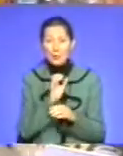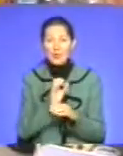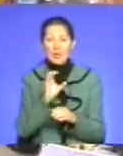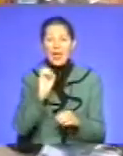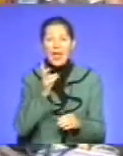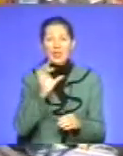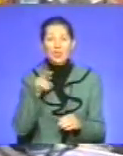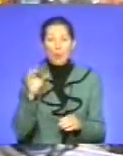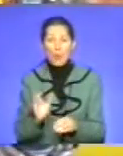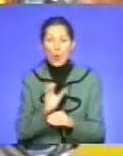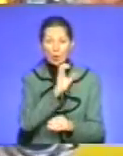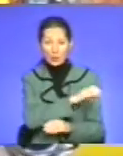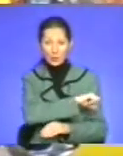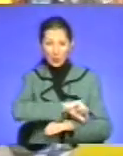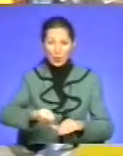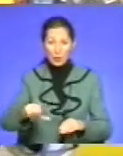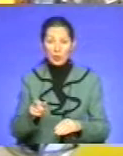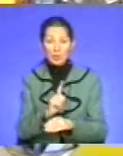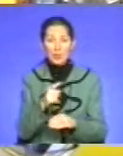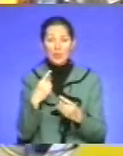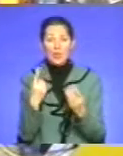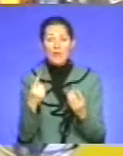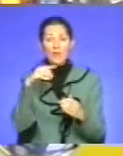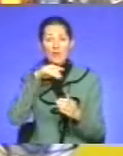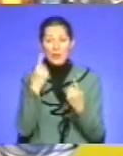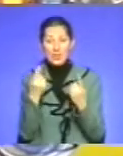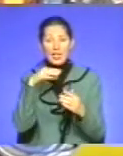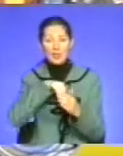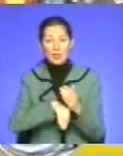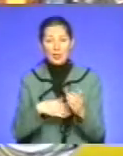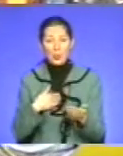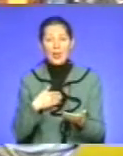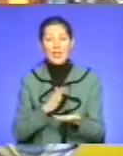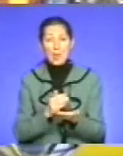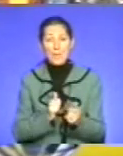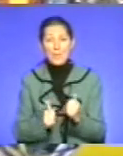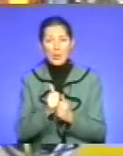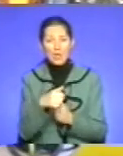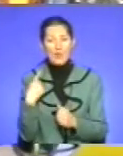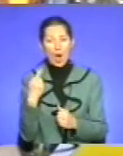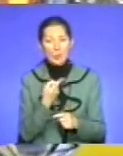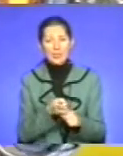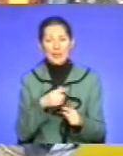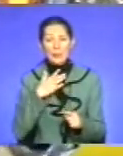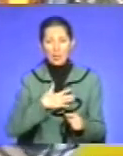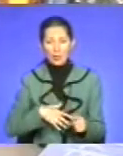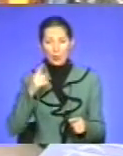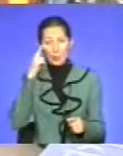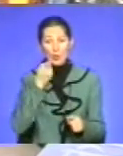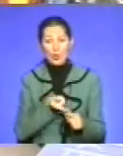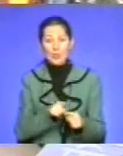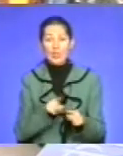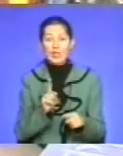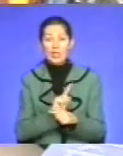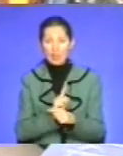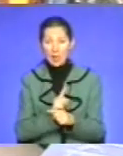Тернопільщина дає дуже вагомий внесок. Ми є передова області, це приємно. Я думаю, що ті стандарти, які в минулому році були,